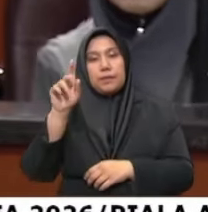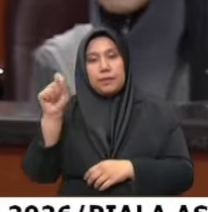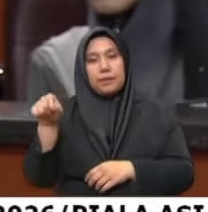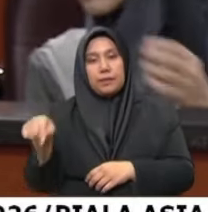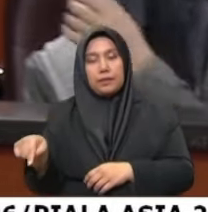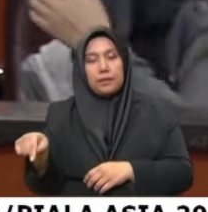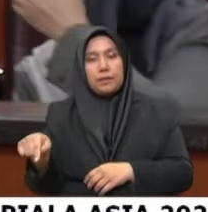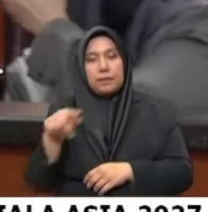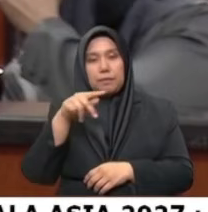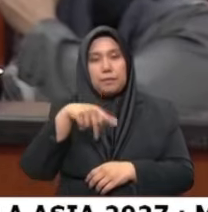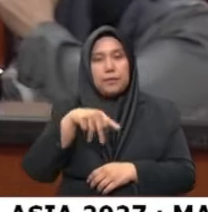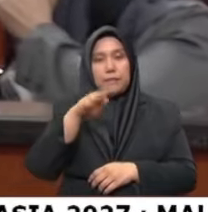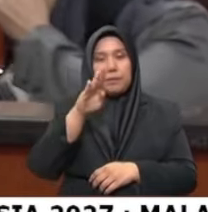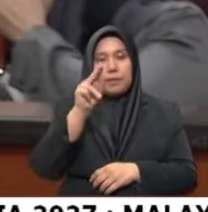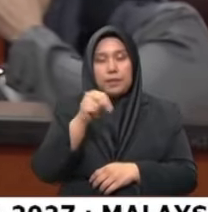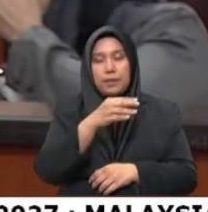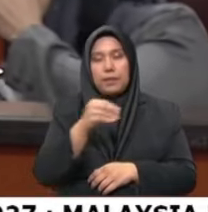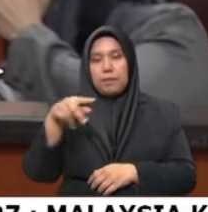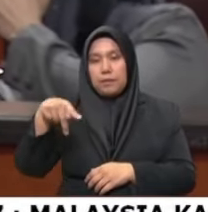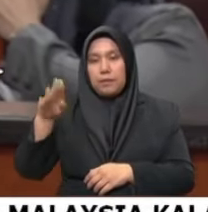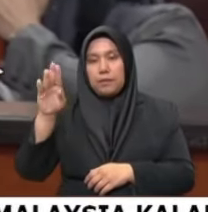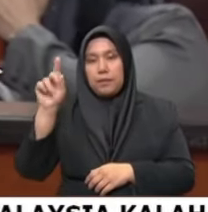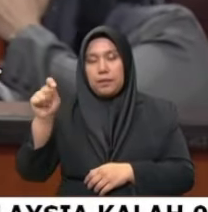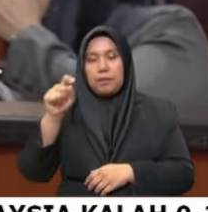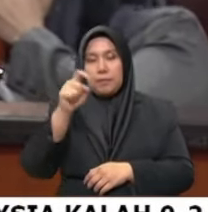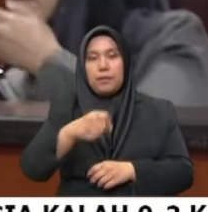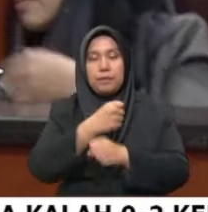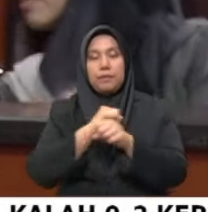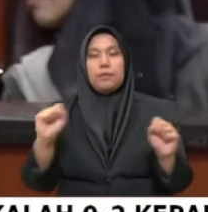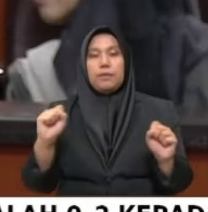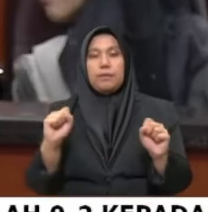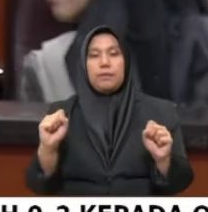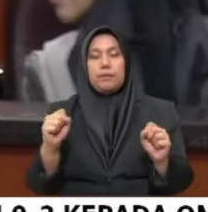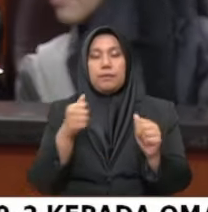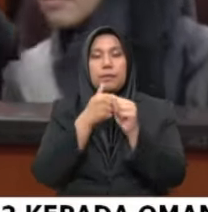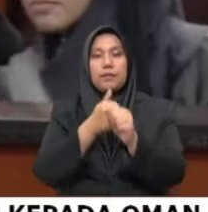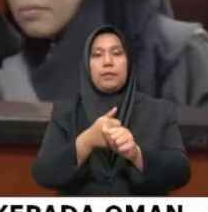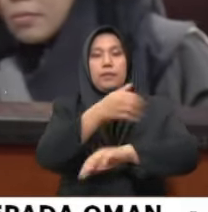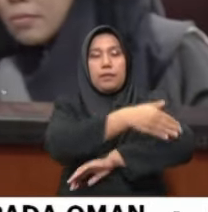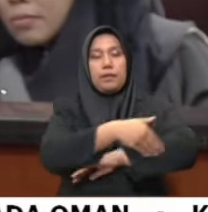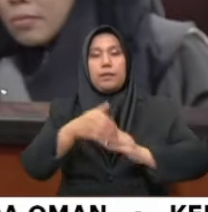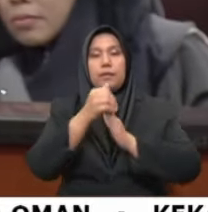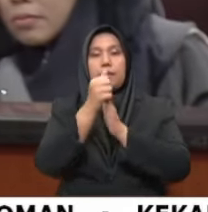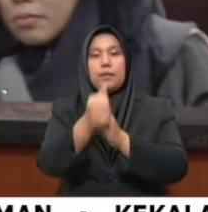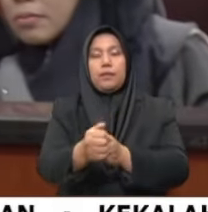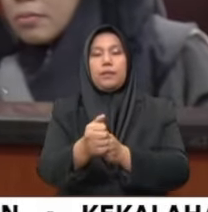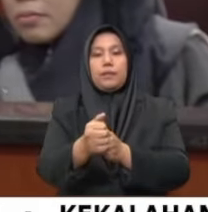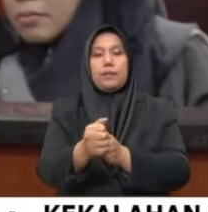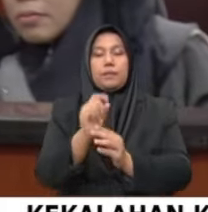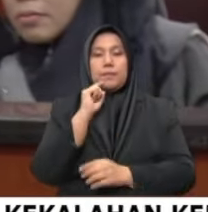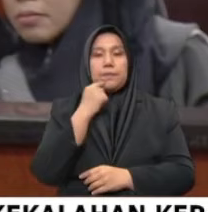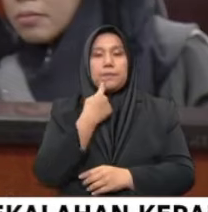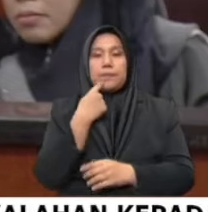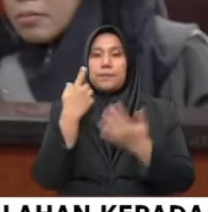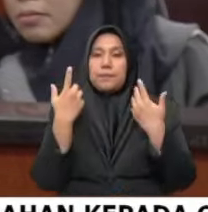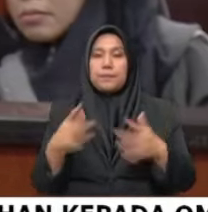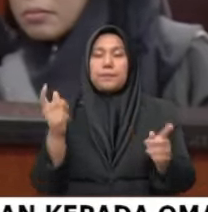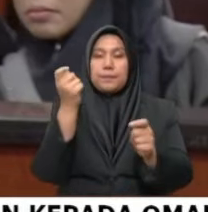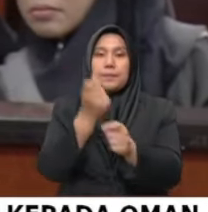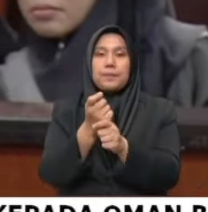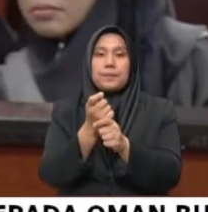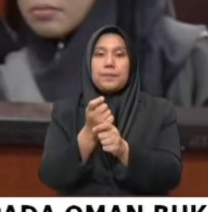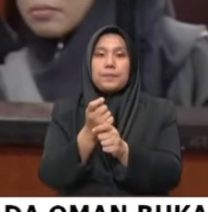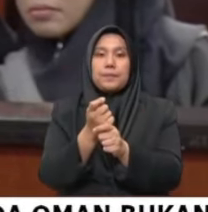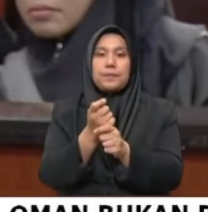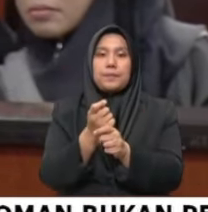mana pihak PBN dan PBT perlu bersedia untuk mematuhi garis panduan ketat yang telah ditetapkan